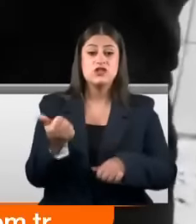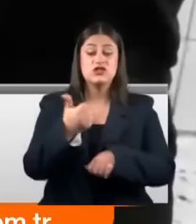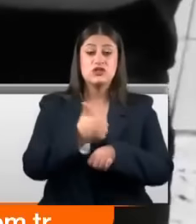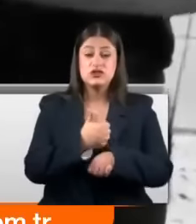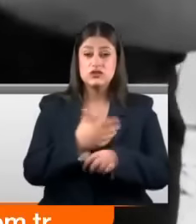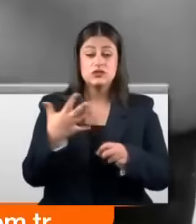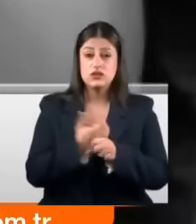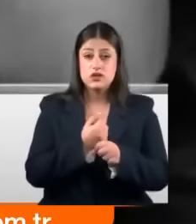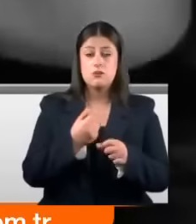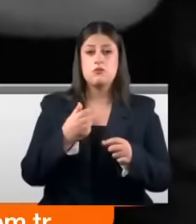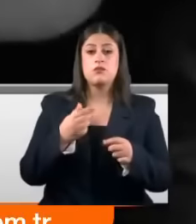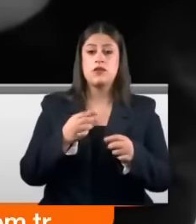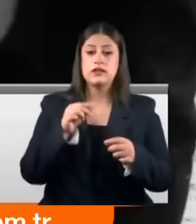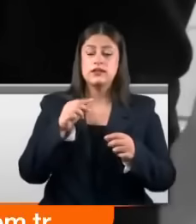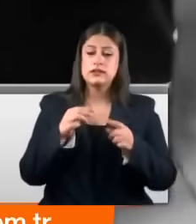girebilir.